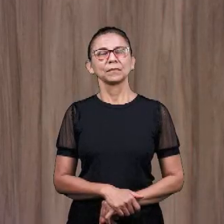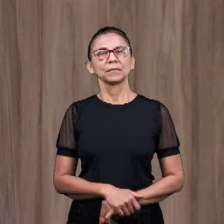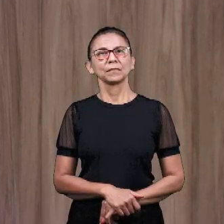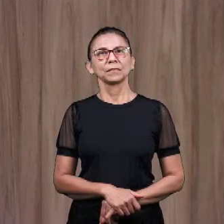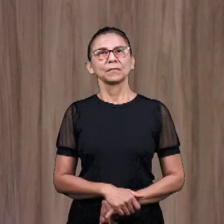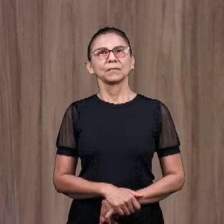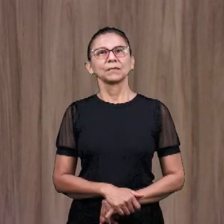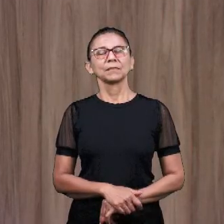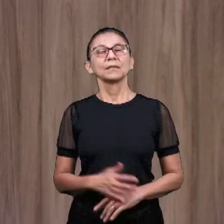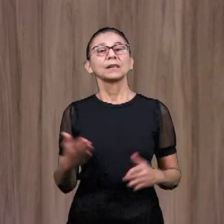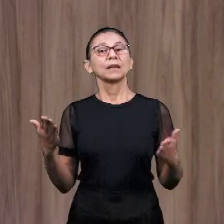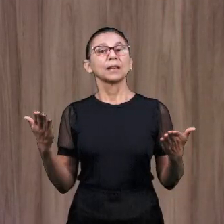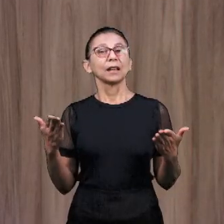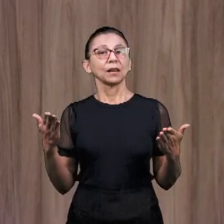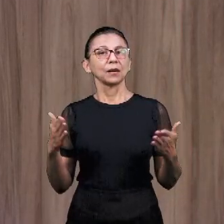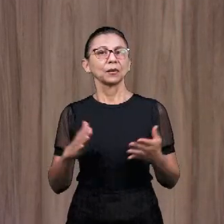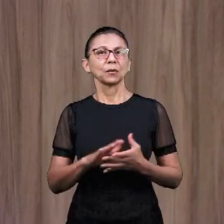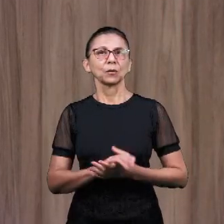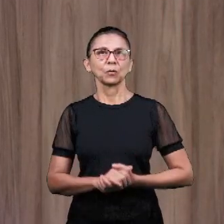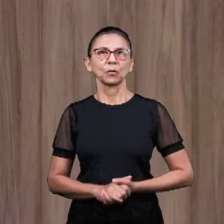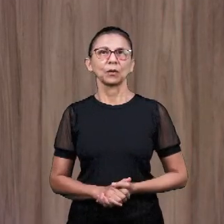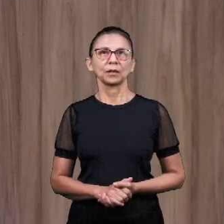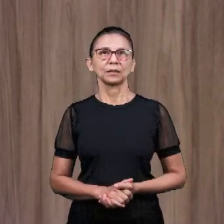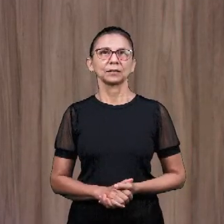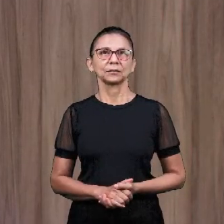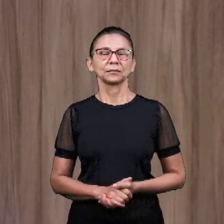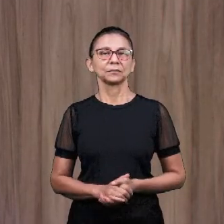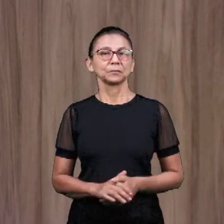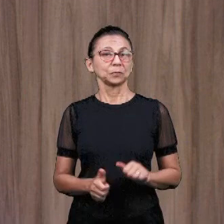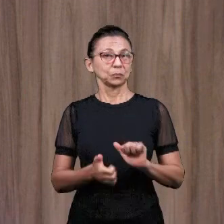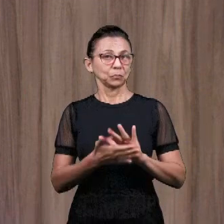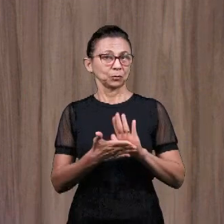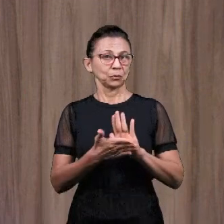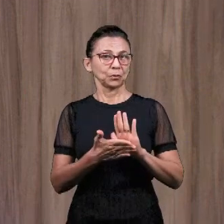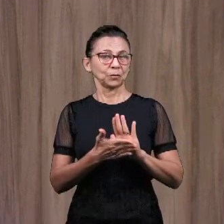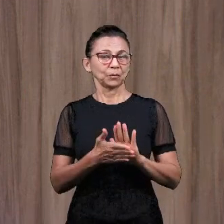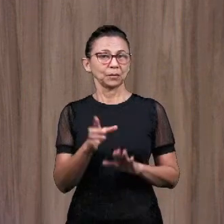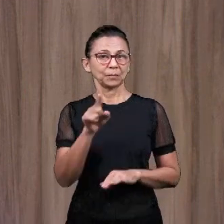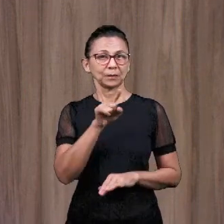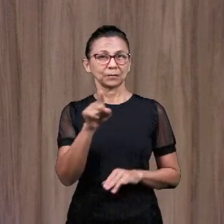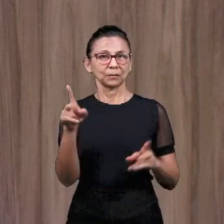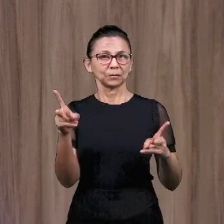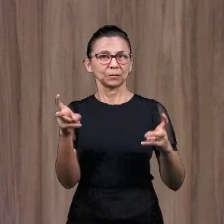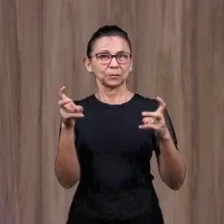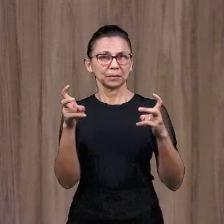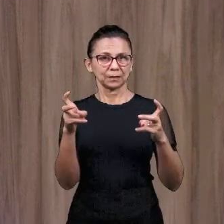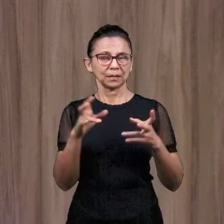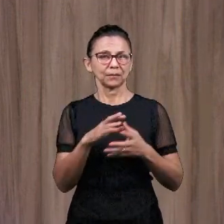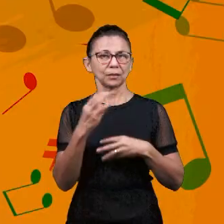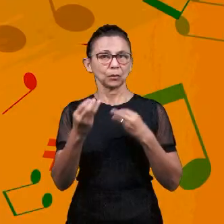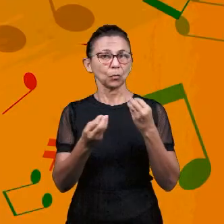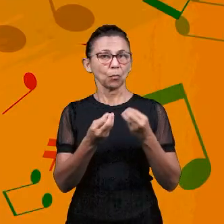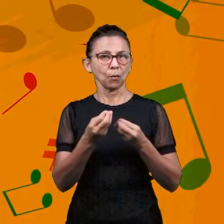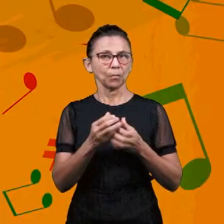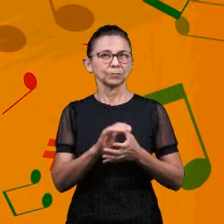Maintenant, je vais jouer entièrement avec la louange afin que vous puissiez observer comment ça va se faire.